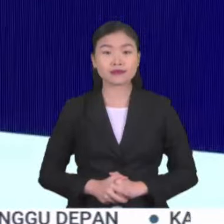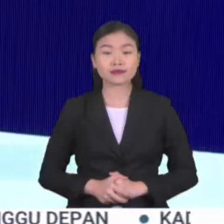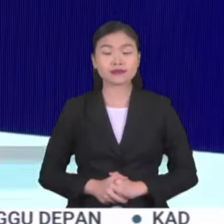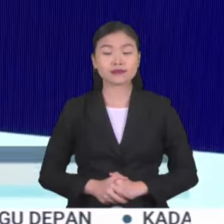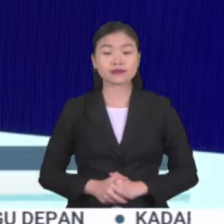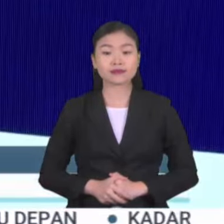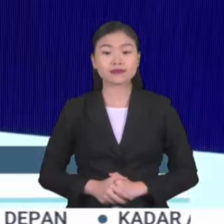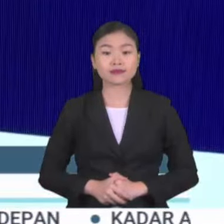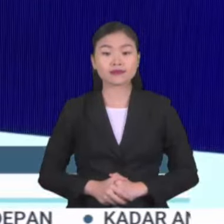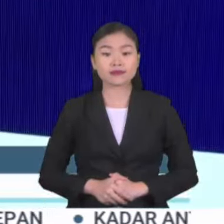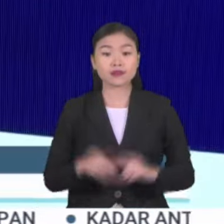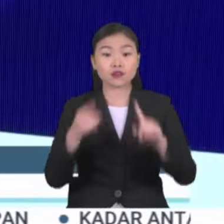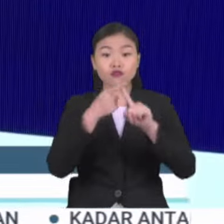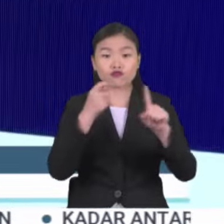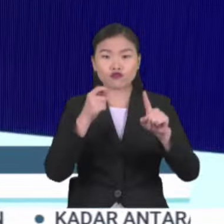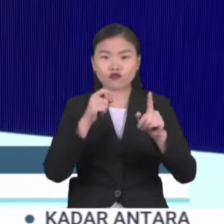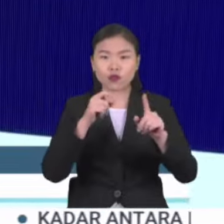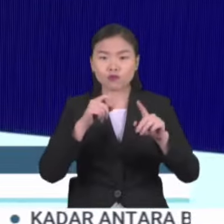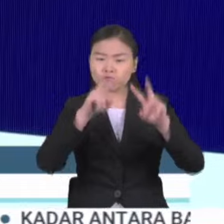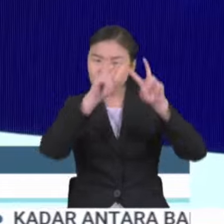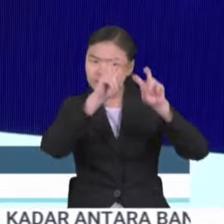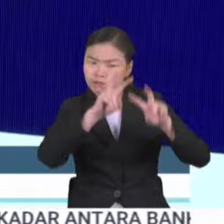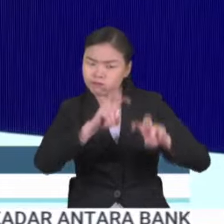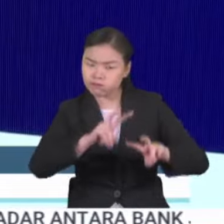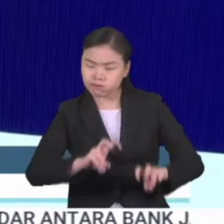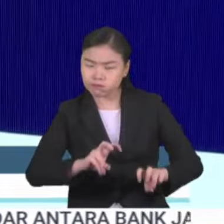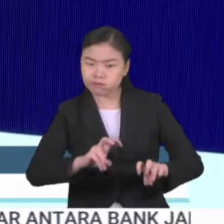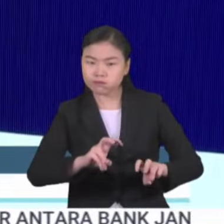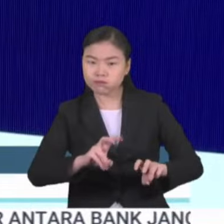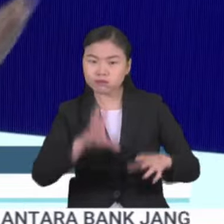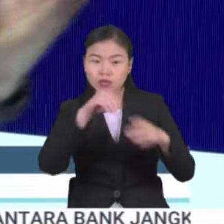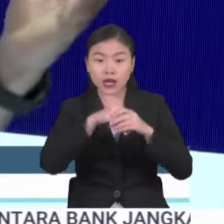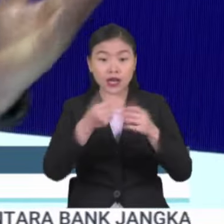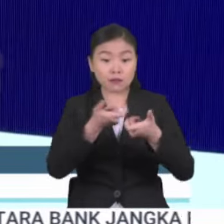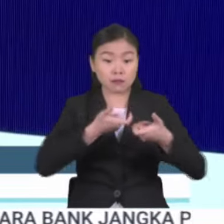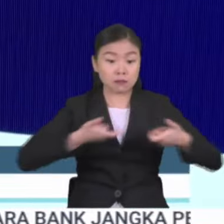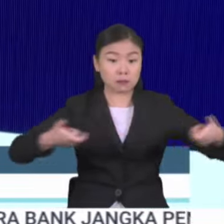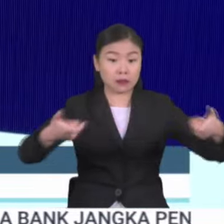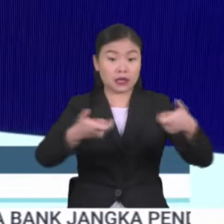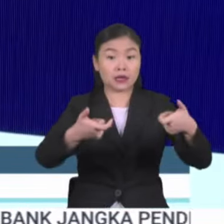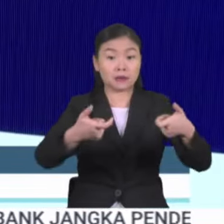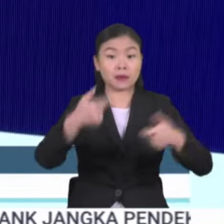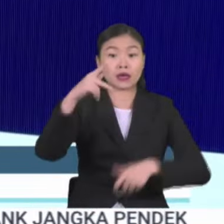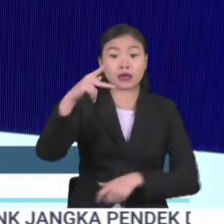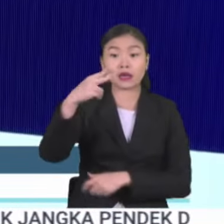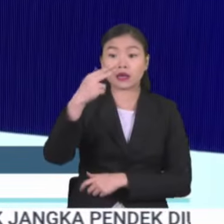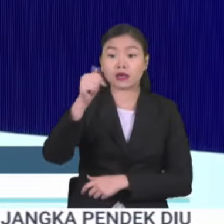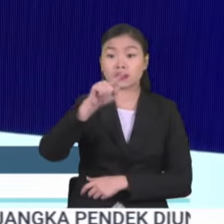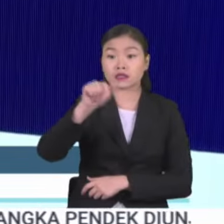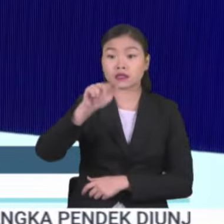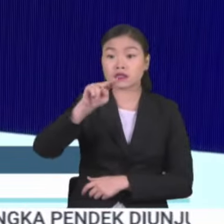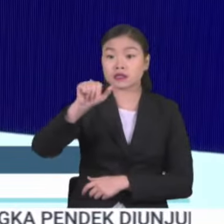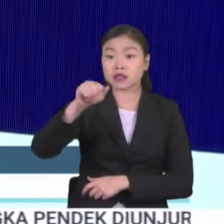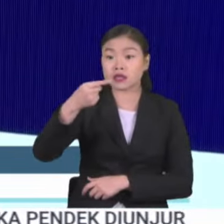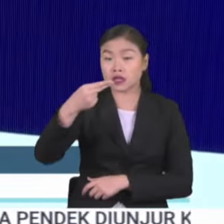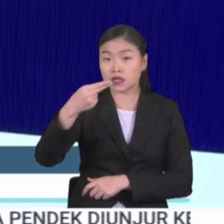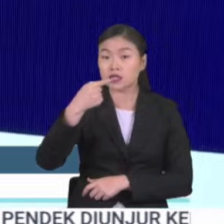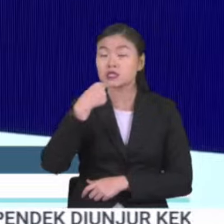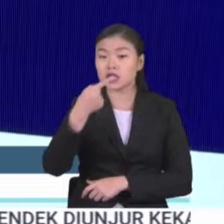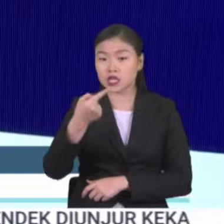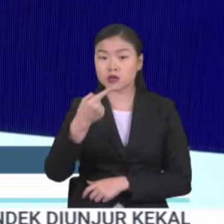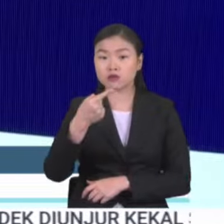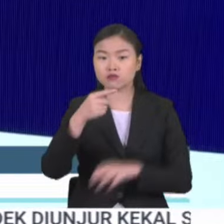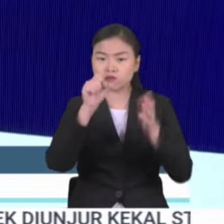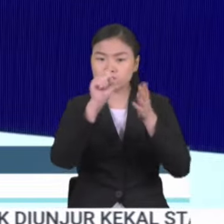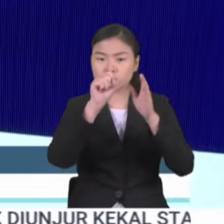Dan dari kajian baru-baru ini dalam beberapa persidangan termasuk Megatrends Khazanah, ternyata menurut